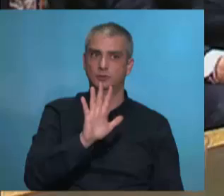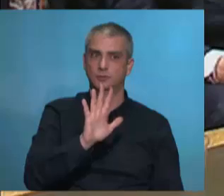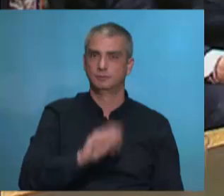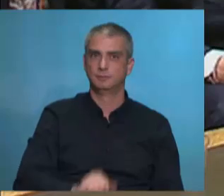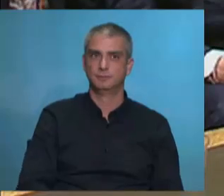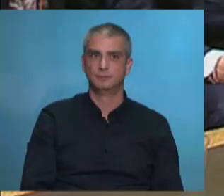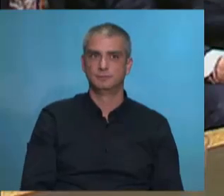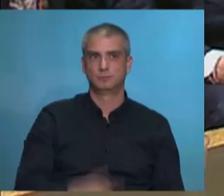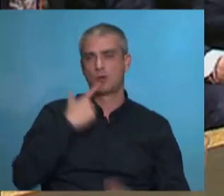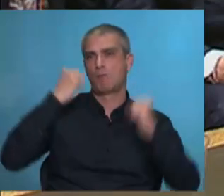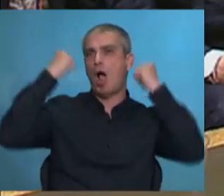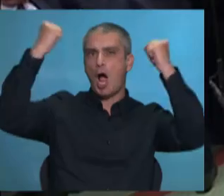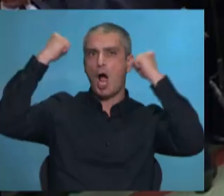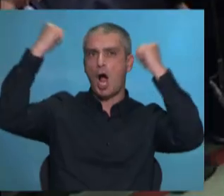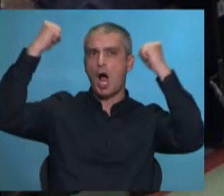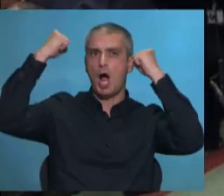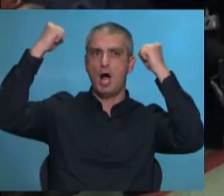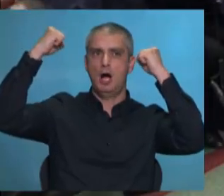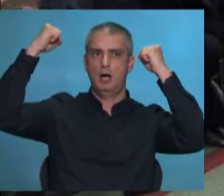325.